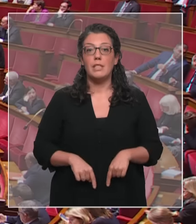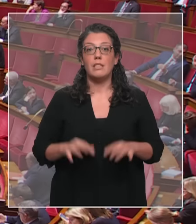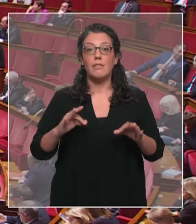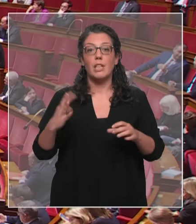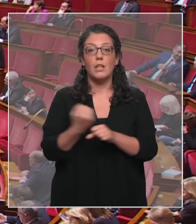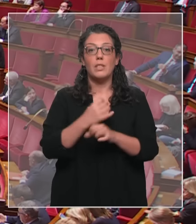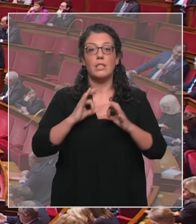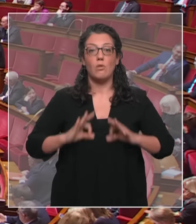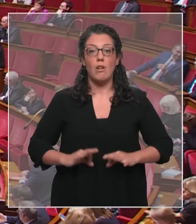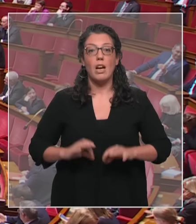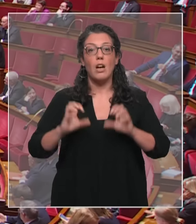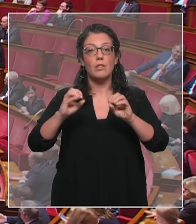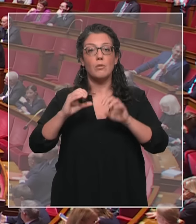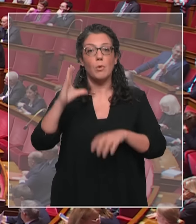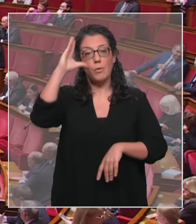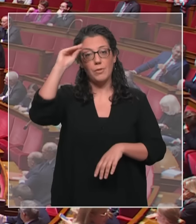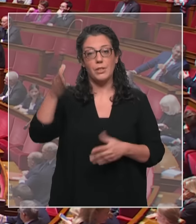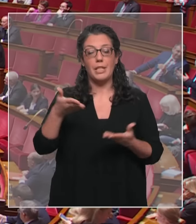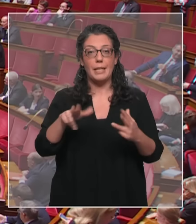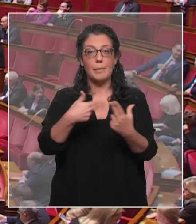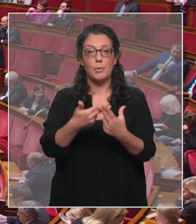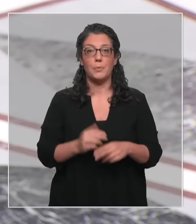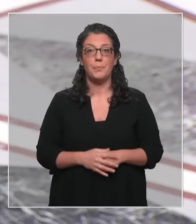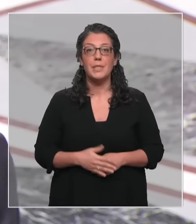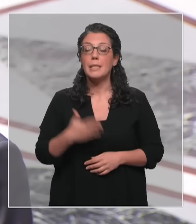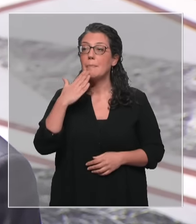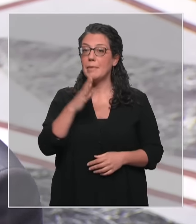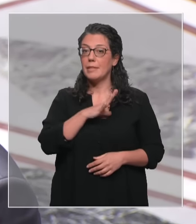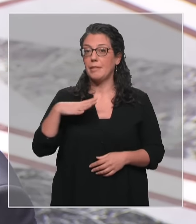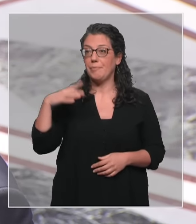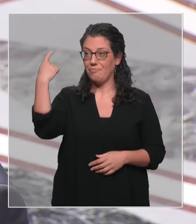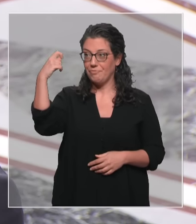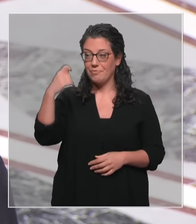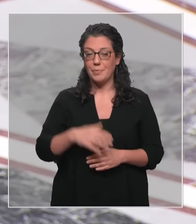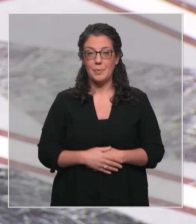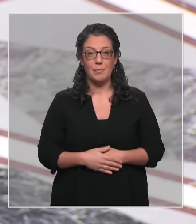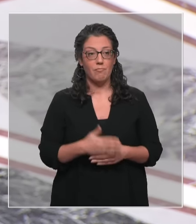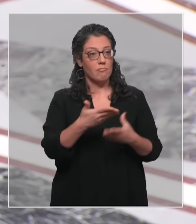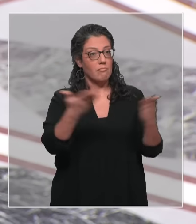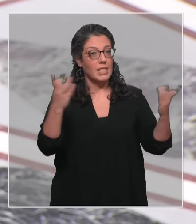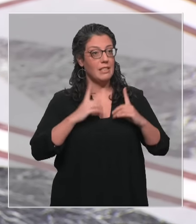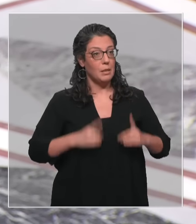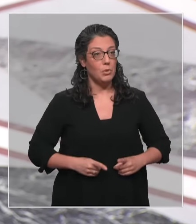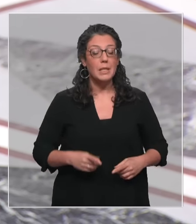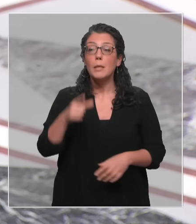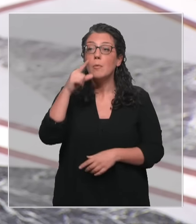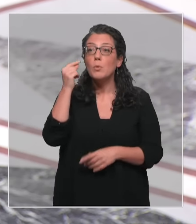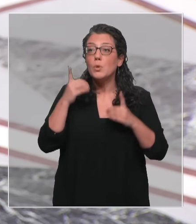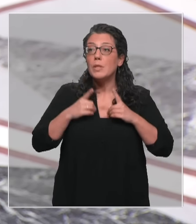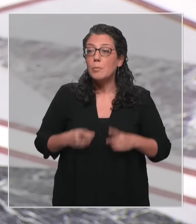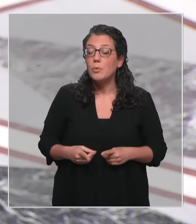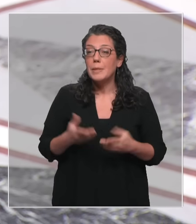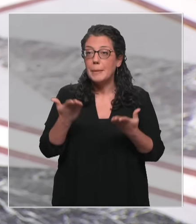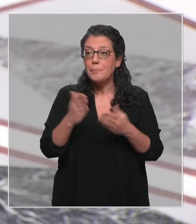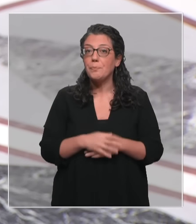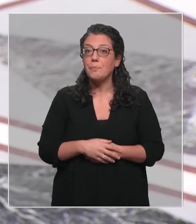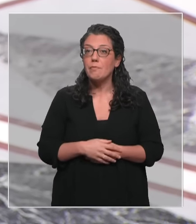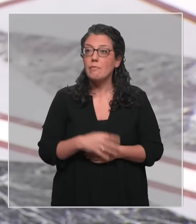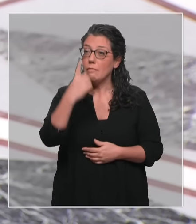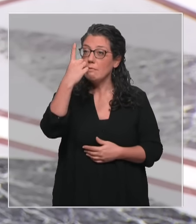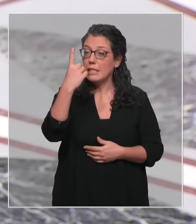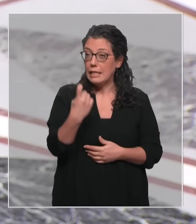scolaire et de l'enseignement professionnel. Merci, madame la présidente. Mesdames, messieurs les députés, monsieur le député Peu, je vous remercie de